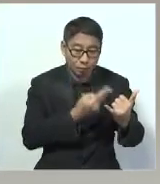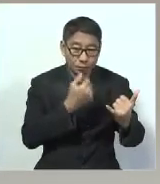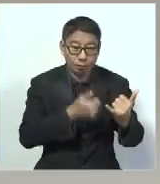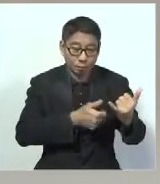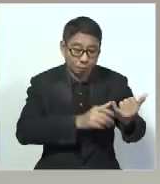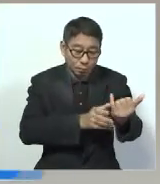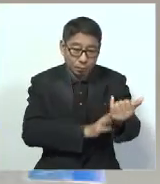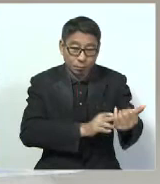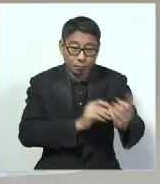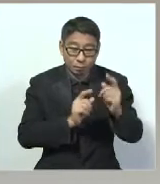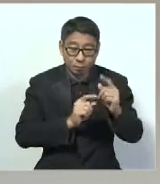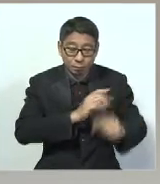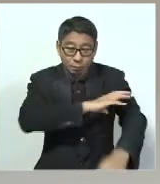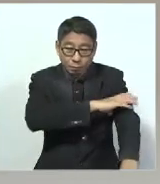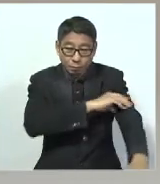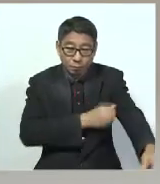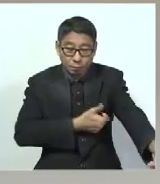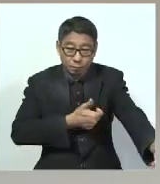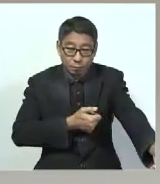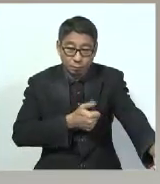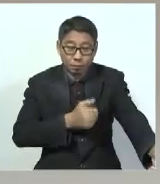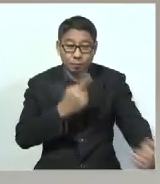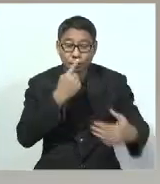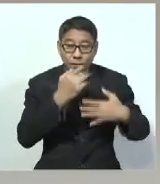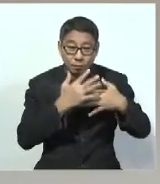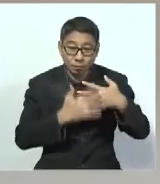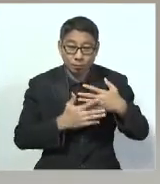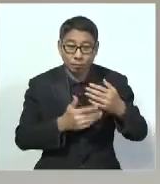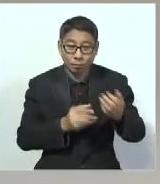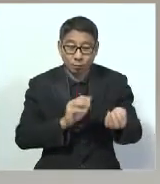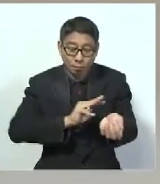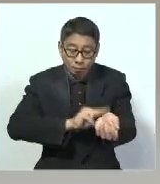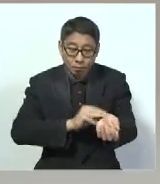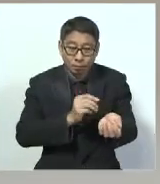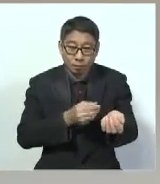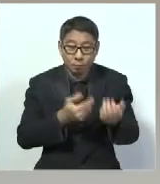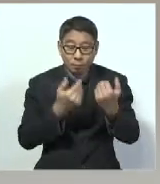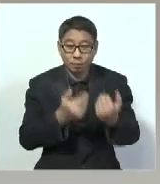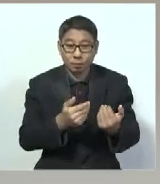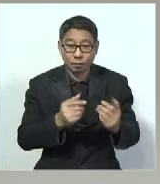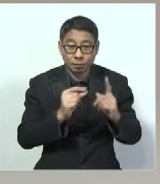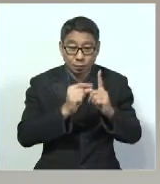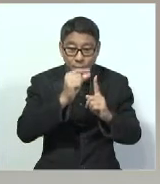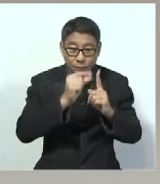ชีพก็มีตั้งแต่ความดันโลหิตชีพจรอุณหภูมิแ